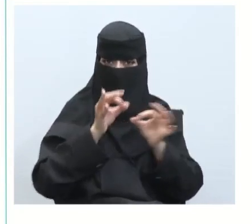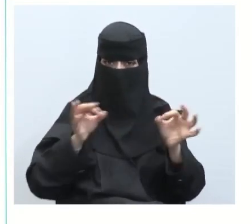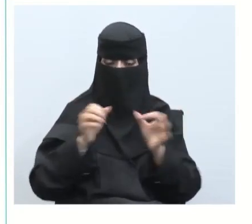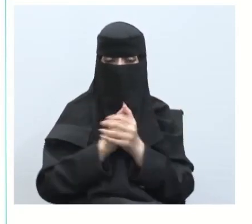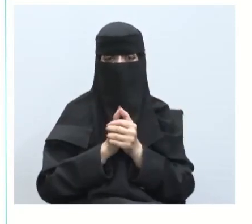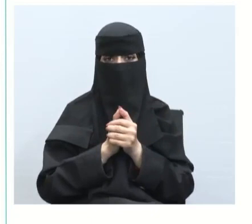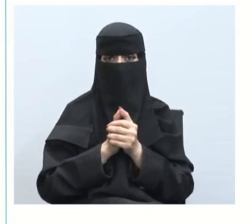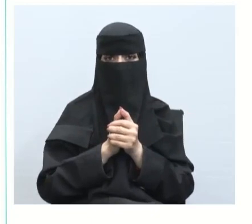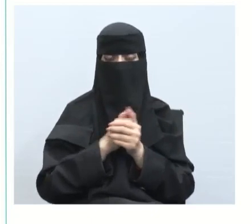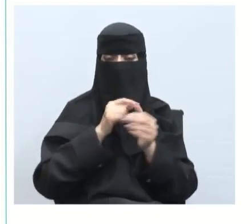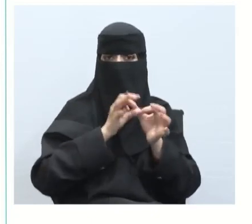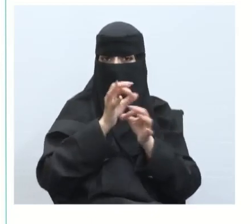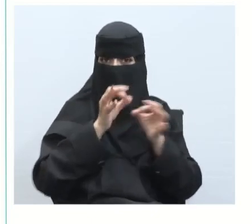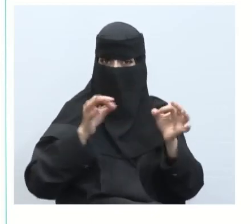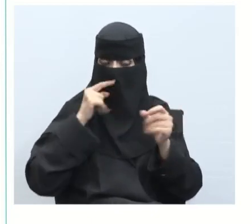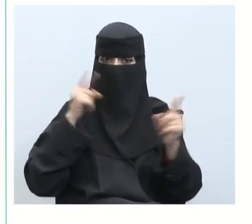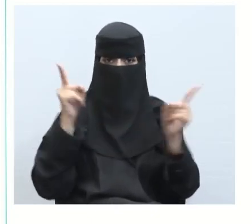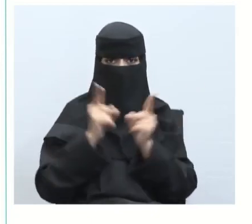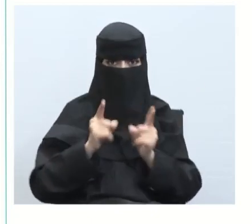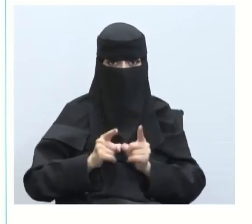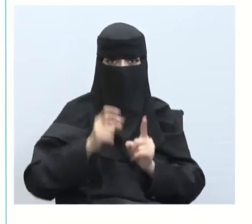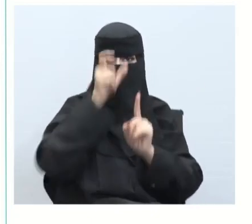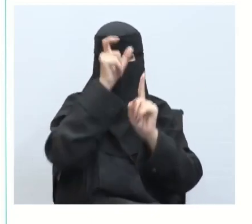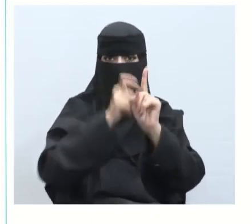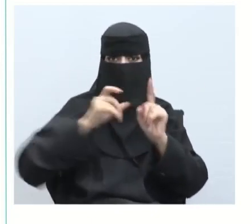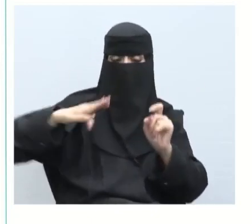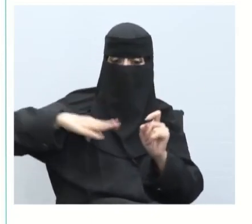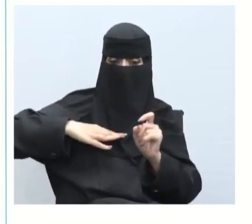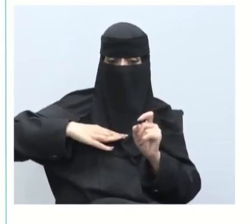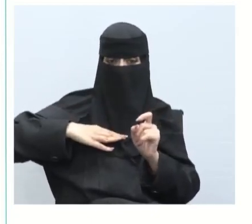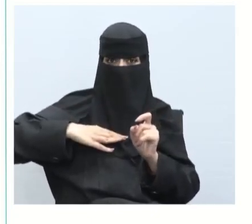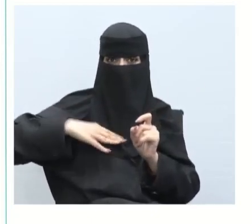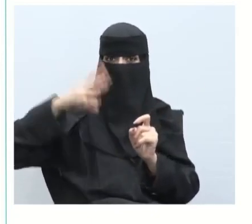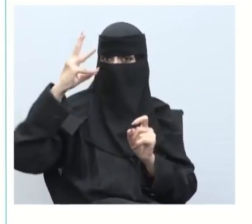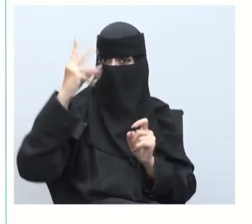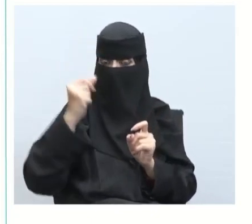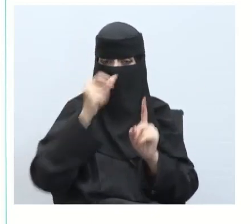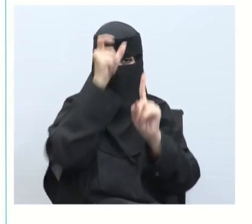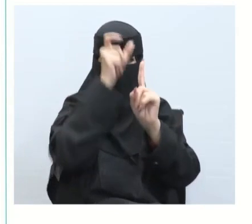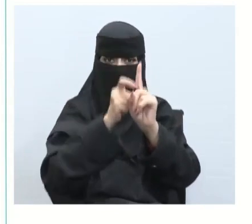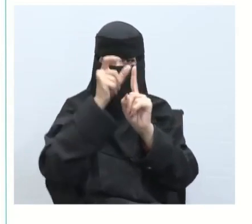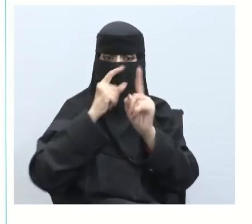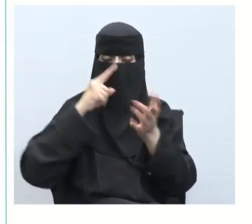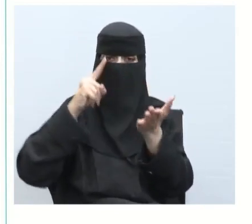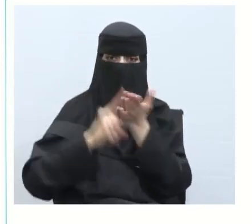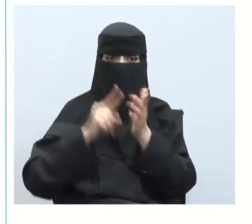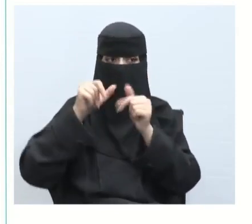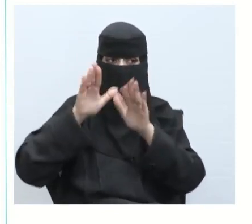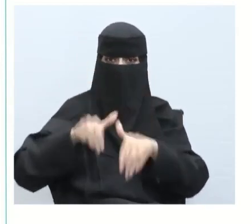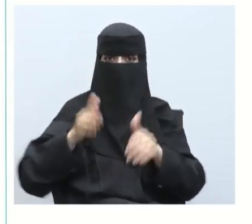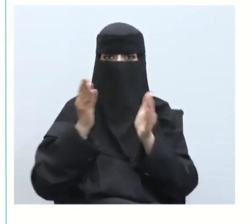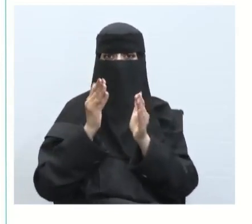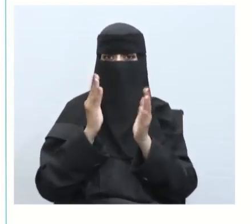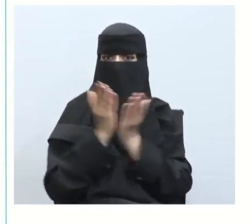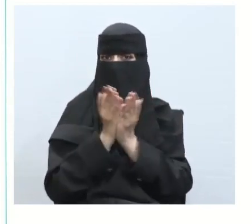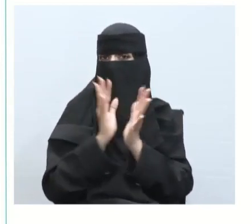التخطيط في التخطيط يحدد المديرون عدد الافراد اللازم لتشغيل المدرسه اذا المدير يعرف